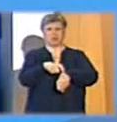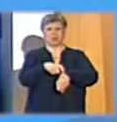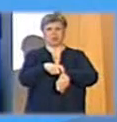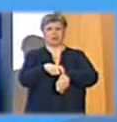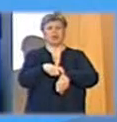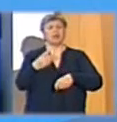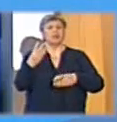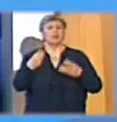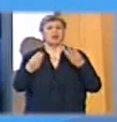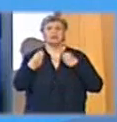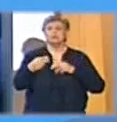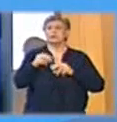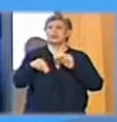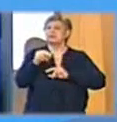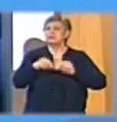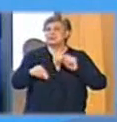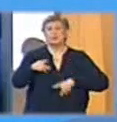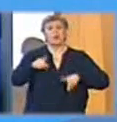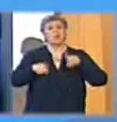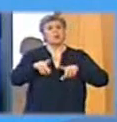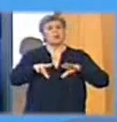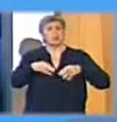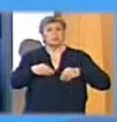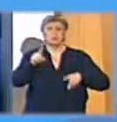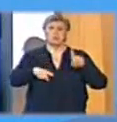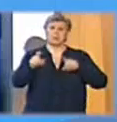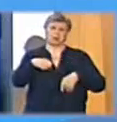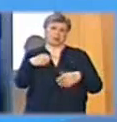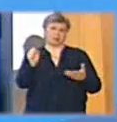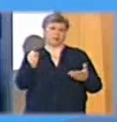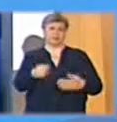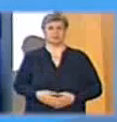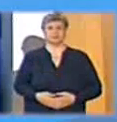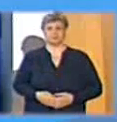θα ακουστούν πολλά μέχρι τότε. Άλλα θα ισχύσουν, άλλα δεν θα ισχύσουν.